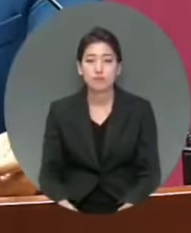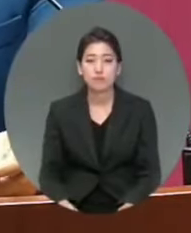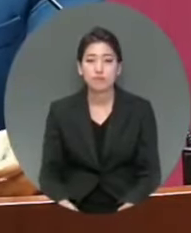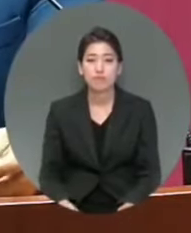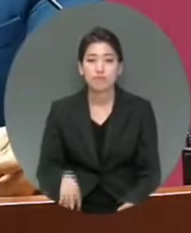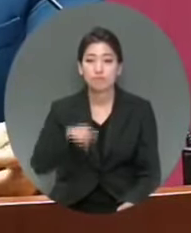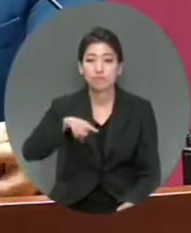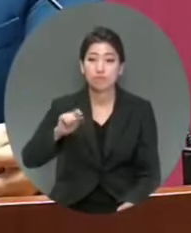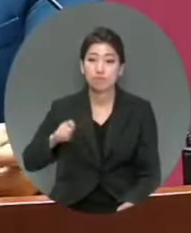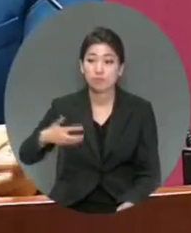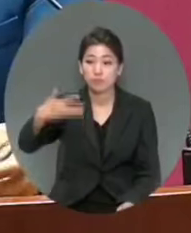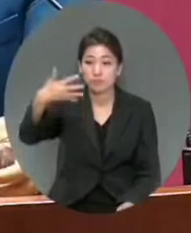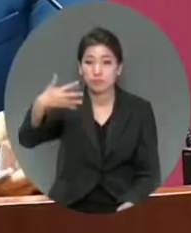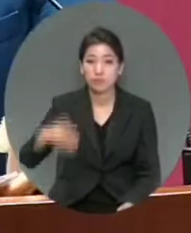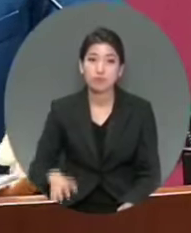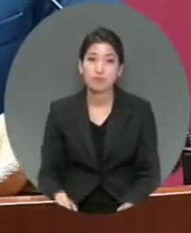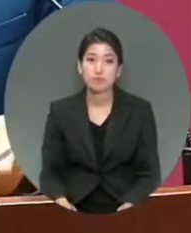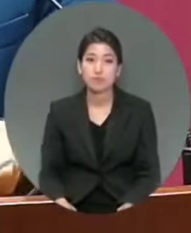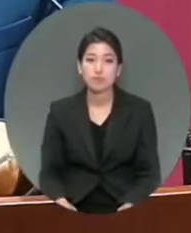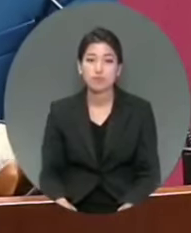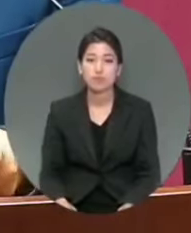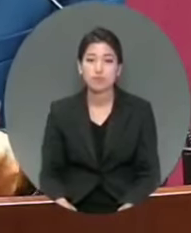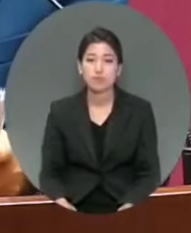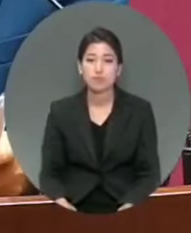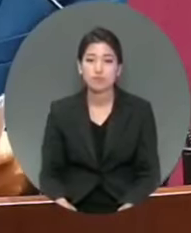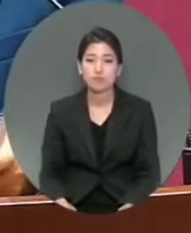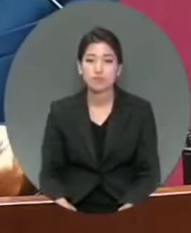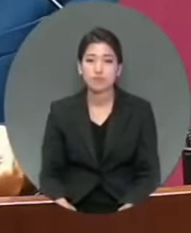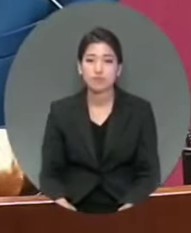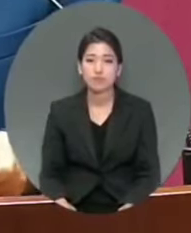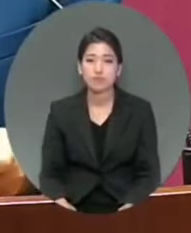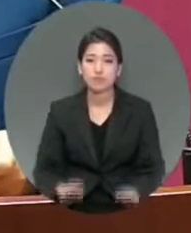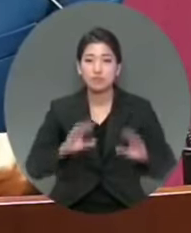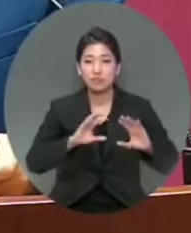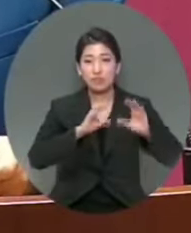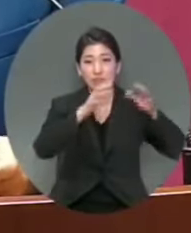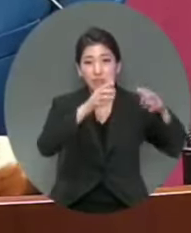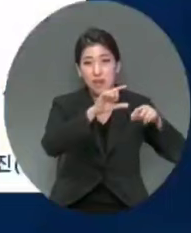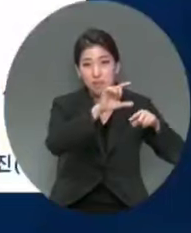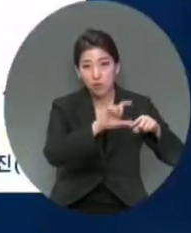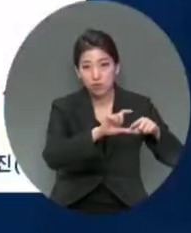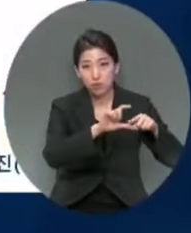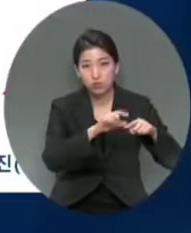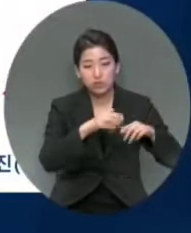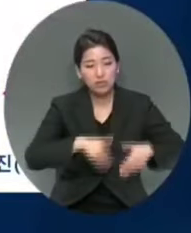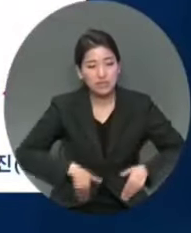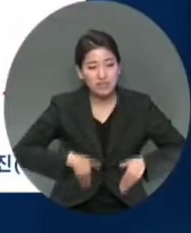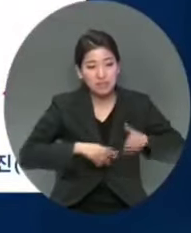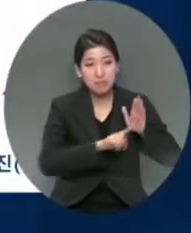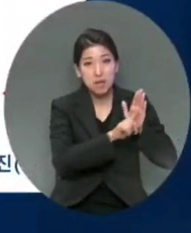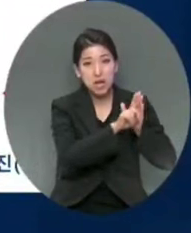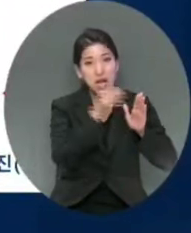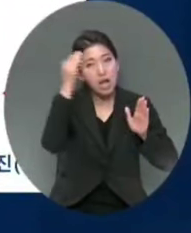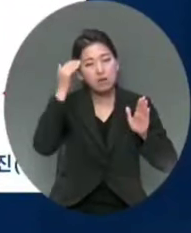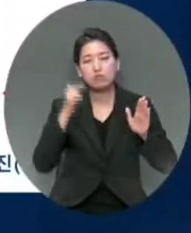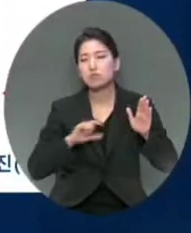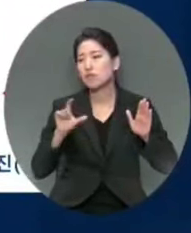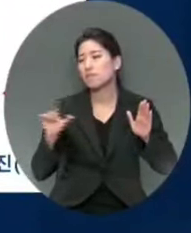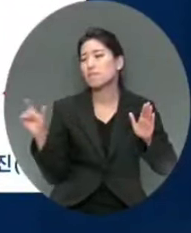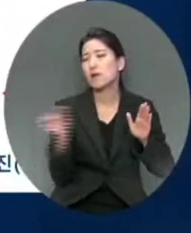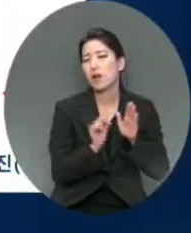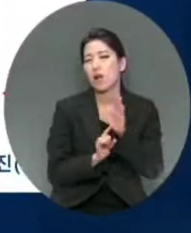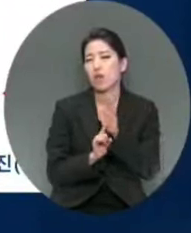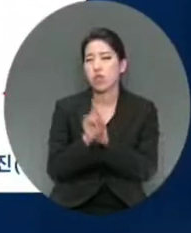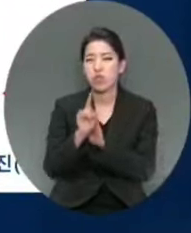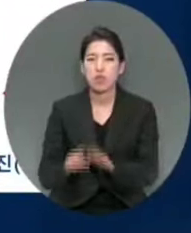PPT 보시면요. 대한민국 전 세계 평균보다도 더 빠르게 온난화 속도 보이고 있습니다. 지난 109년간 대한민국은 연평균 기온이